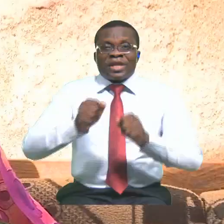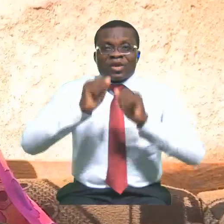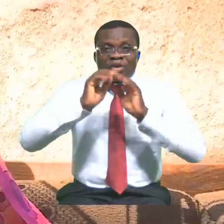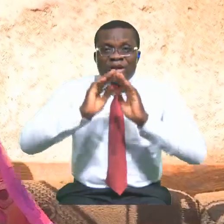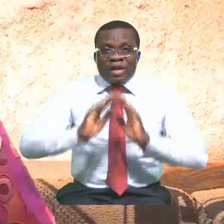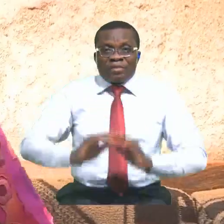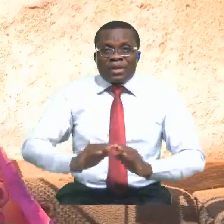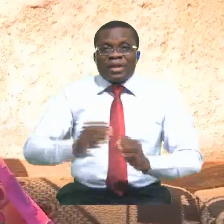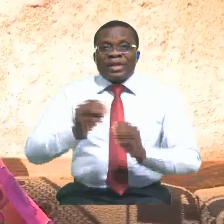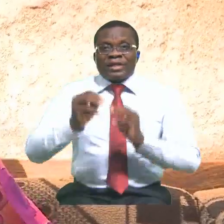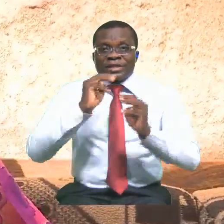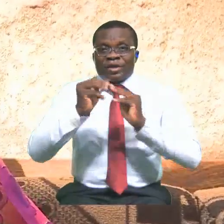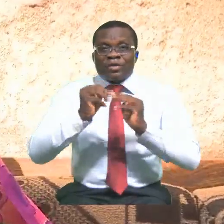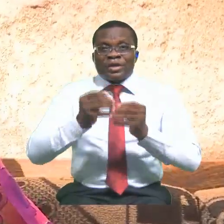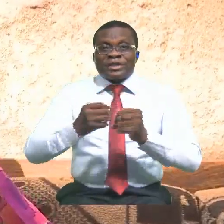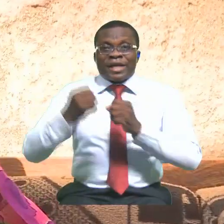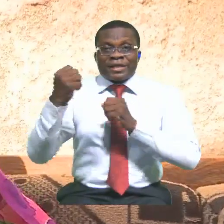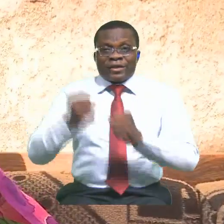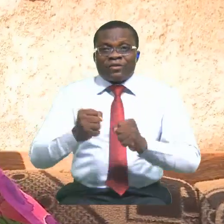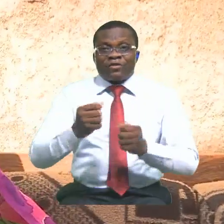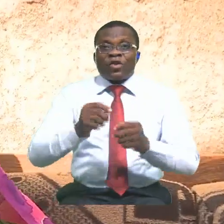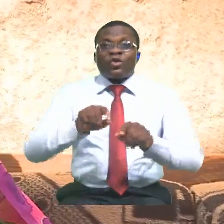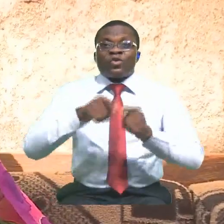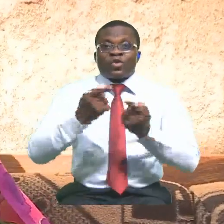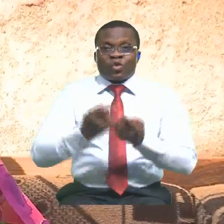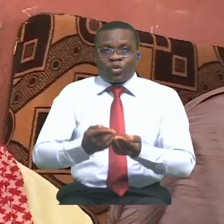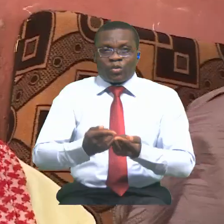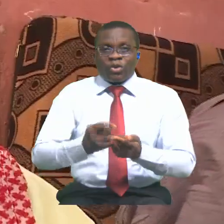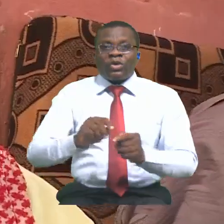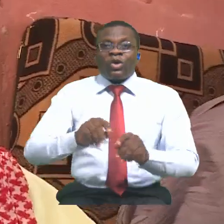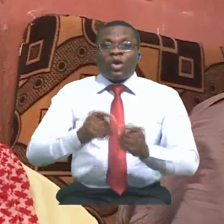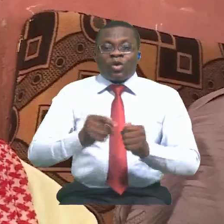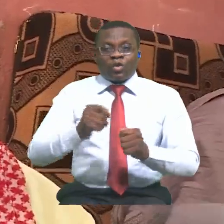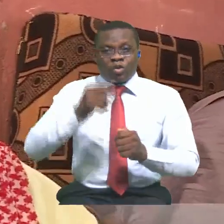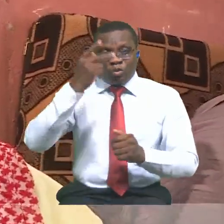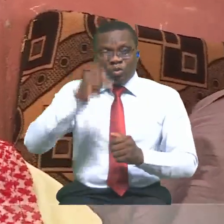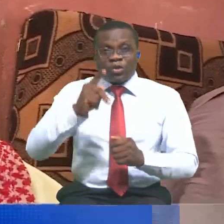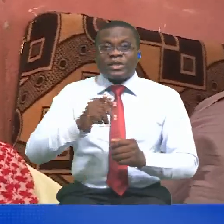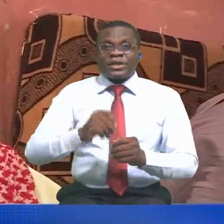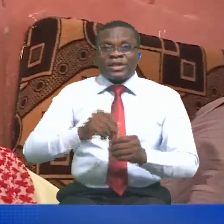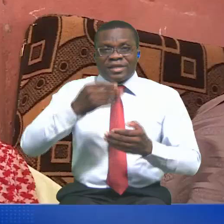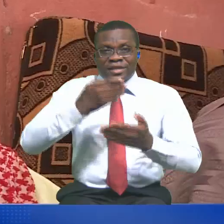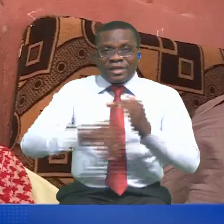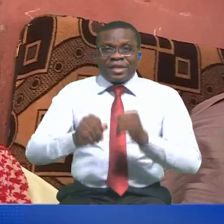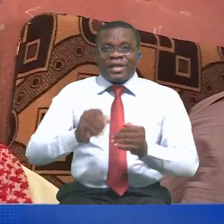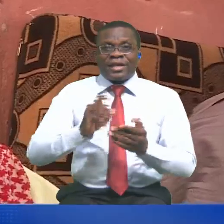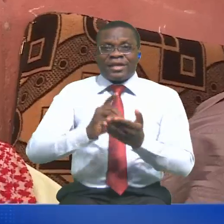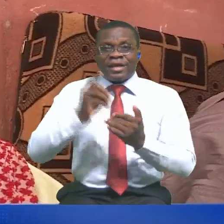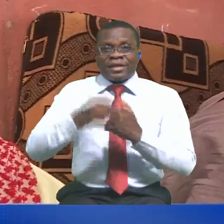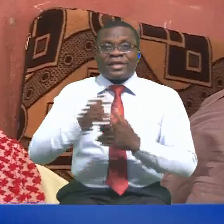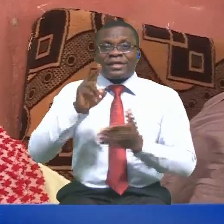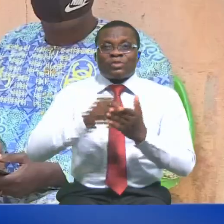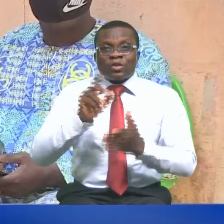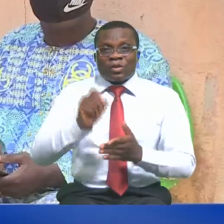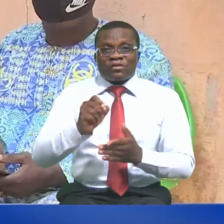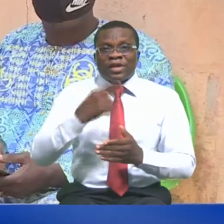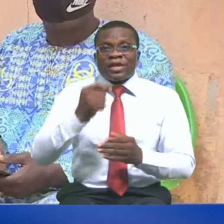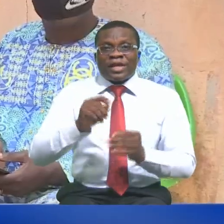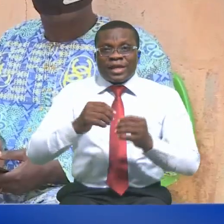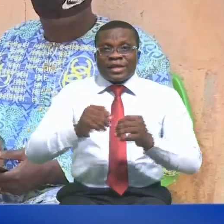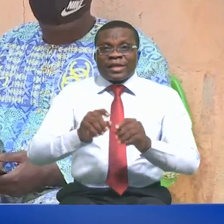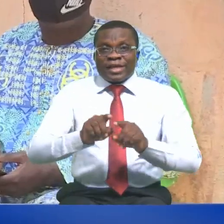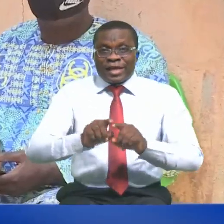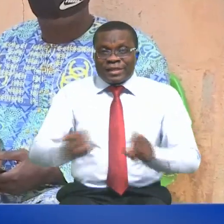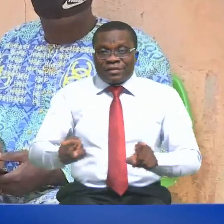C'est le message fort du réseau Ousmane Traoré, un mouvement politique né officiellement en décembre 2020 et qui se distingue par